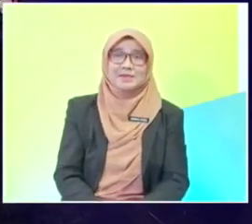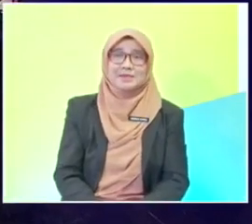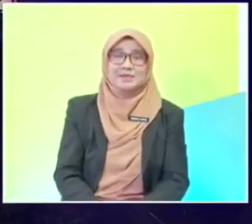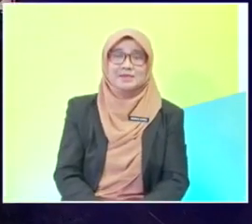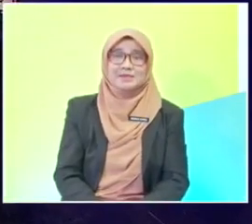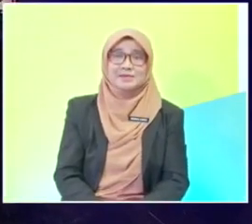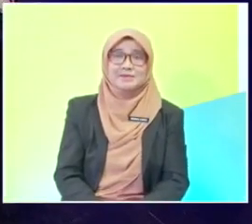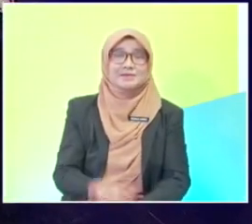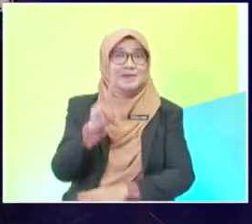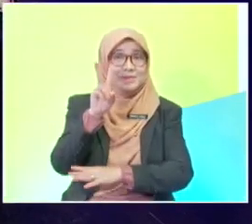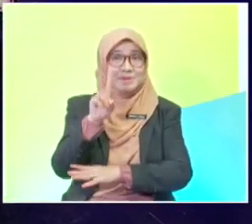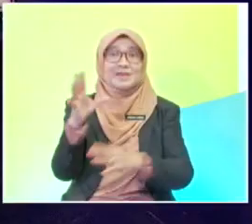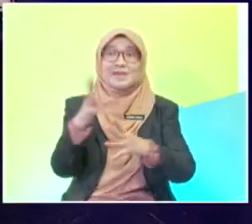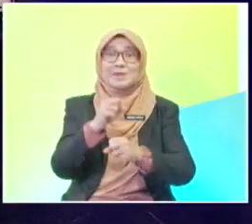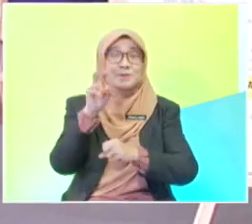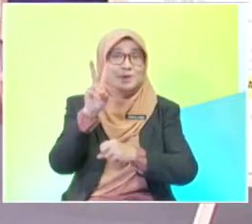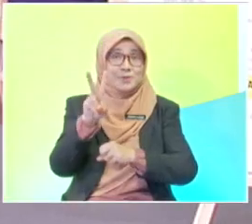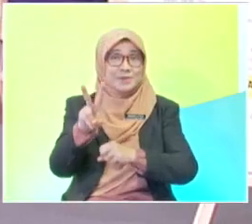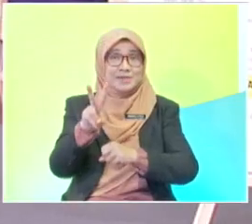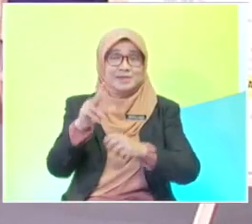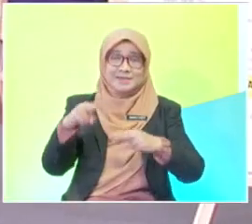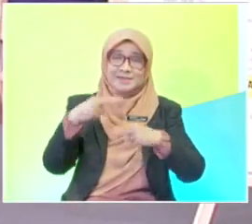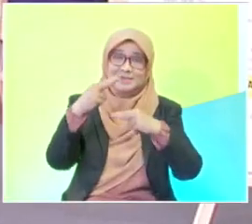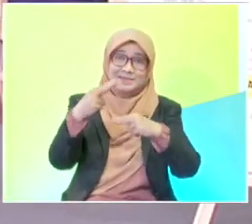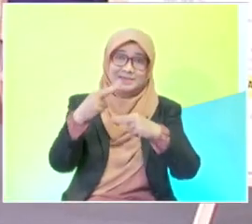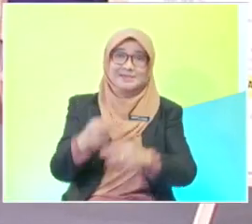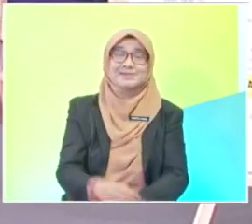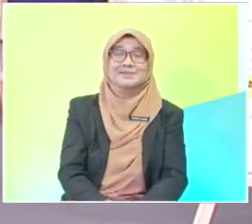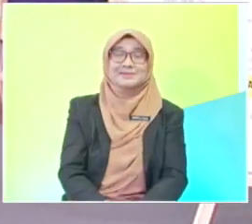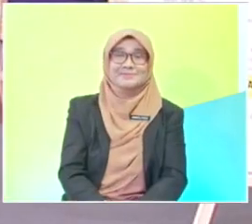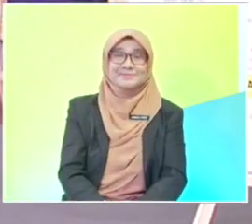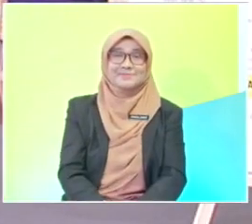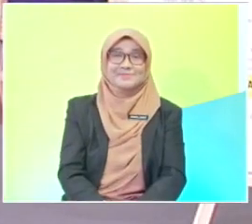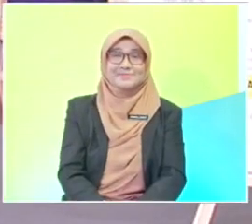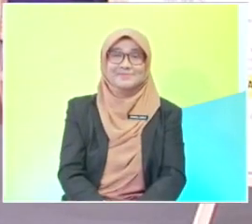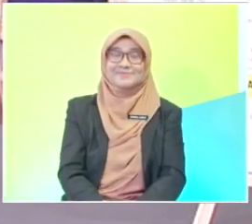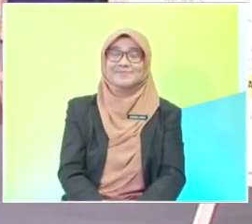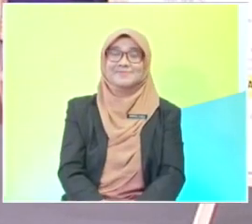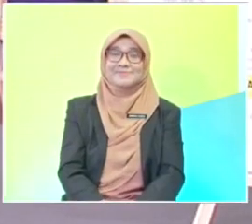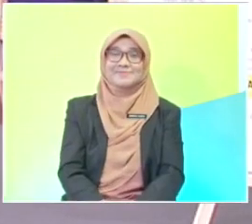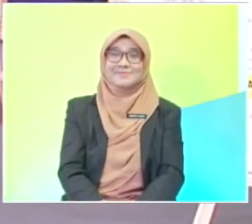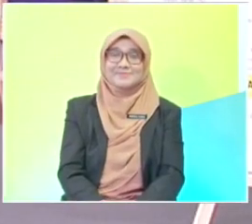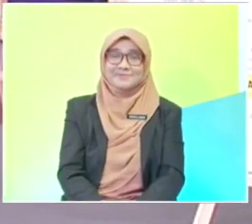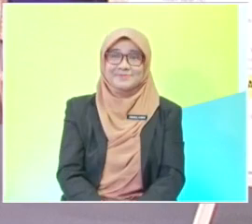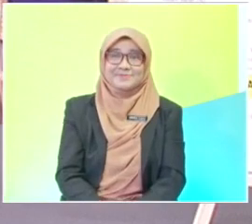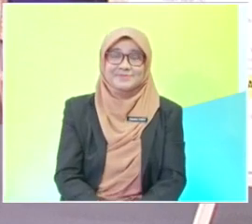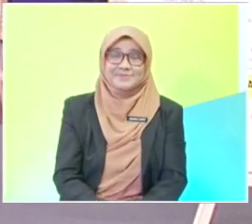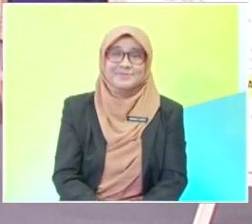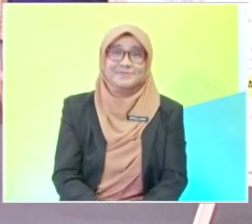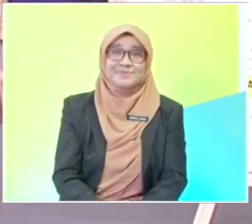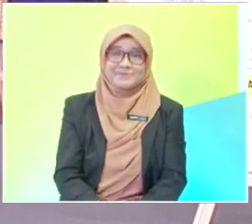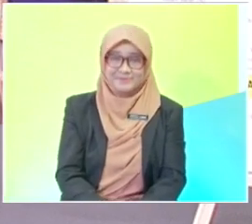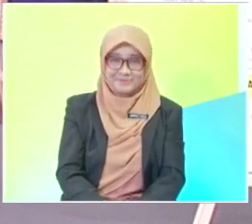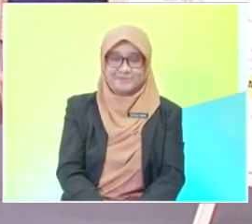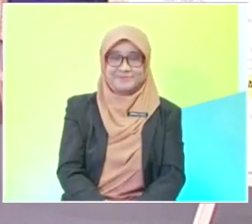Kita ambil dua lagi. Baik, saya ambil dua lagi di sini. Alhamdulillah dapat banyak juga ganjaran di sana dan banyak juga kita sudah